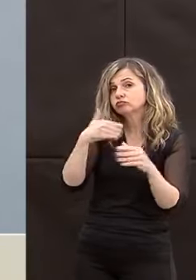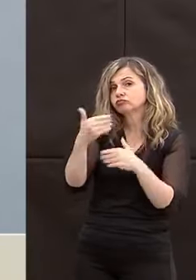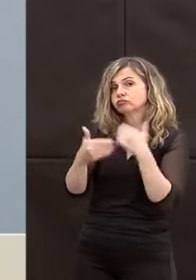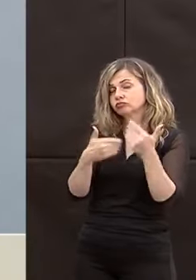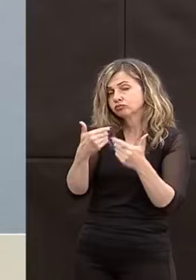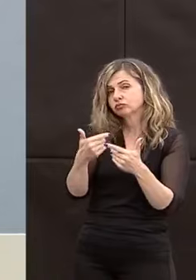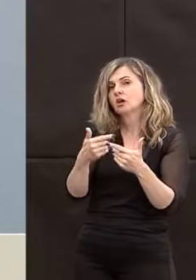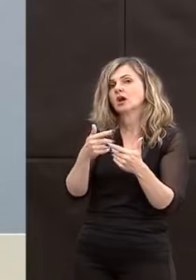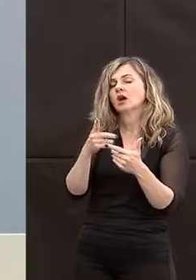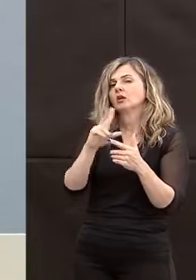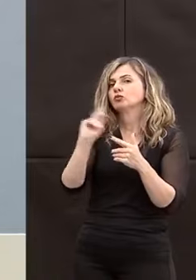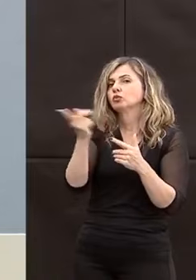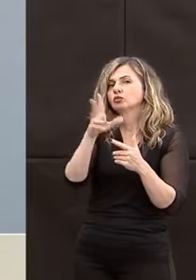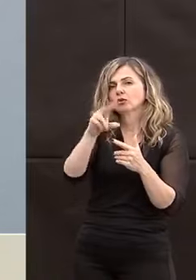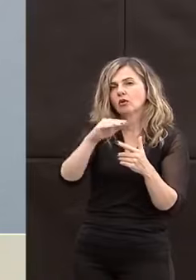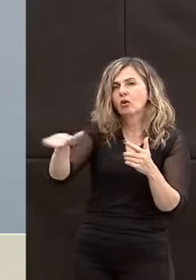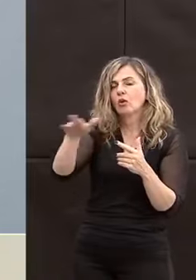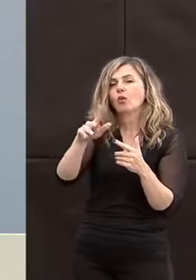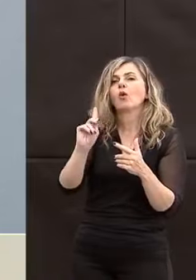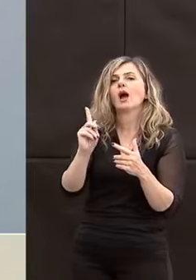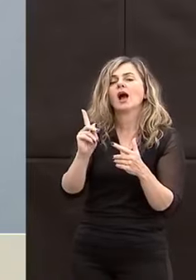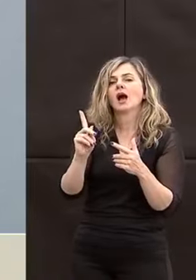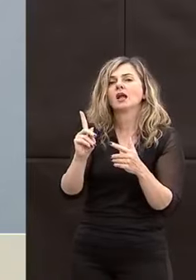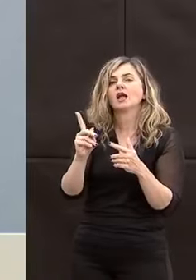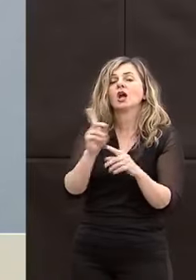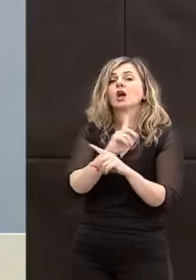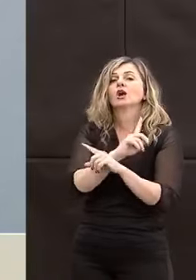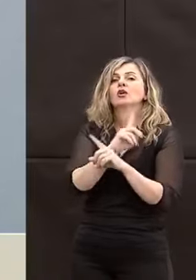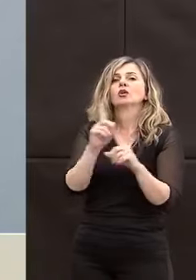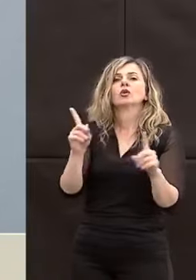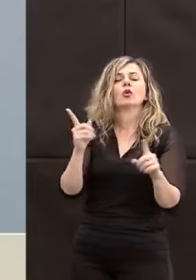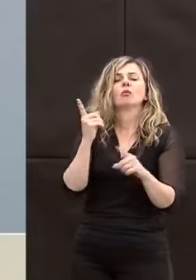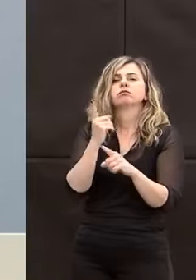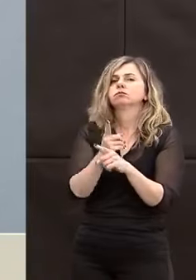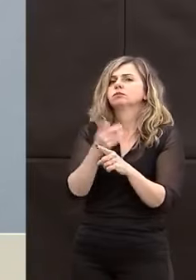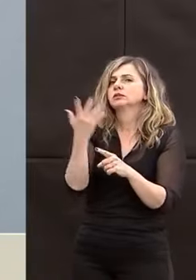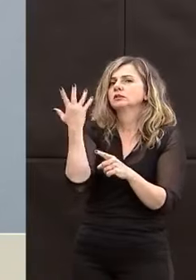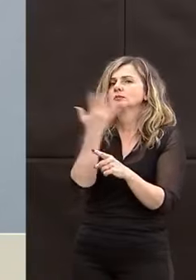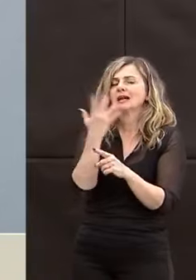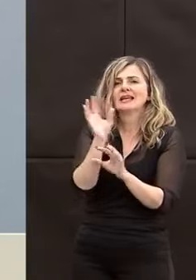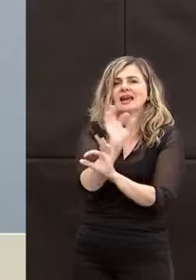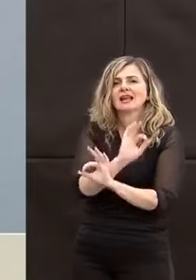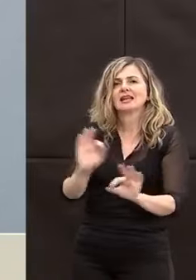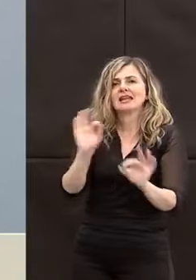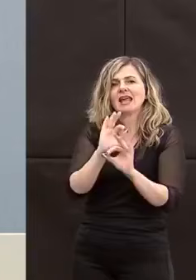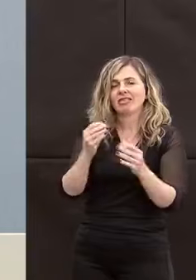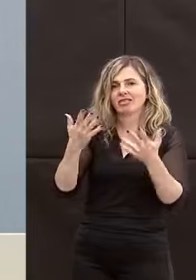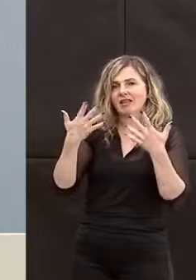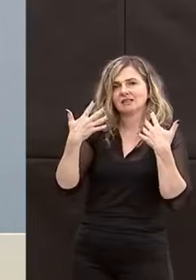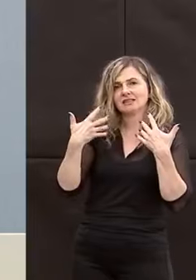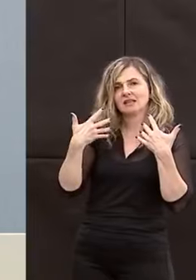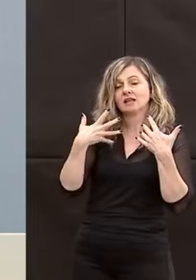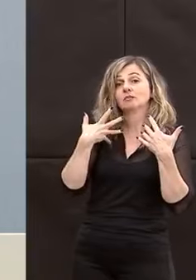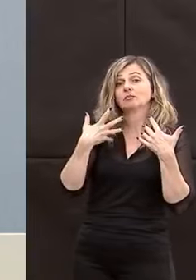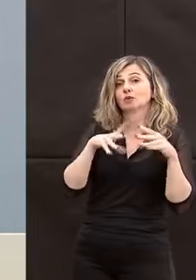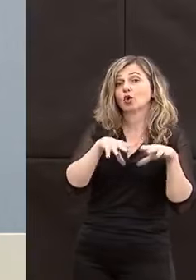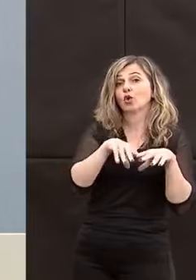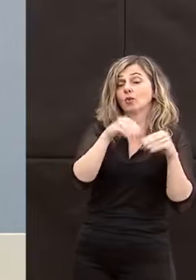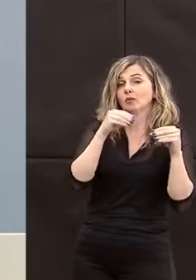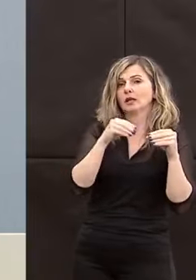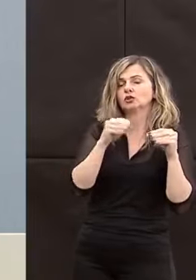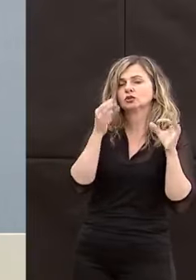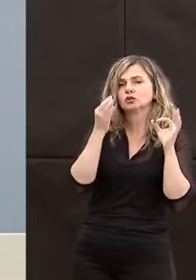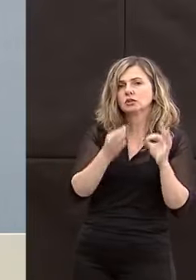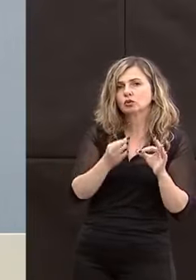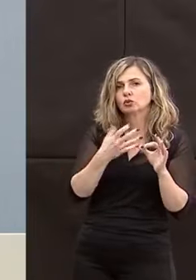nella sua completezza e quello che non dovremo assolutamente sbagliare nulla per l'estate perché all'inizio specialmente avremo